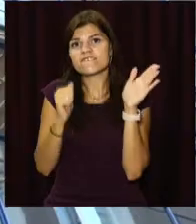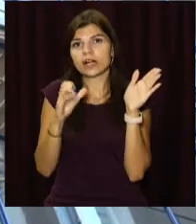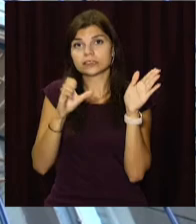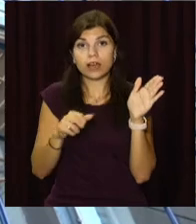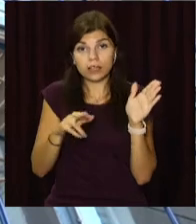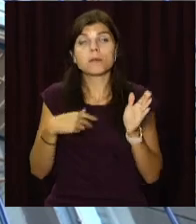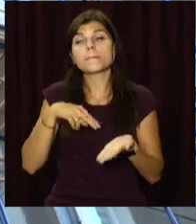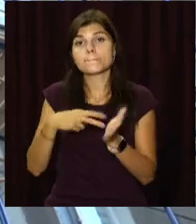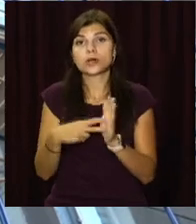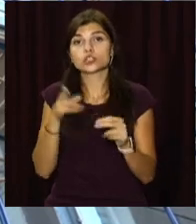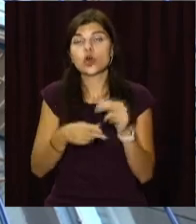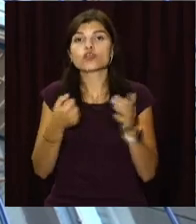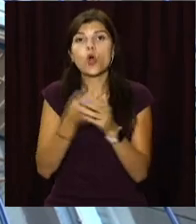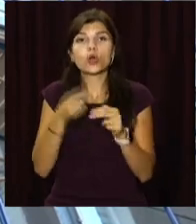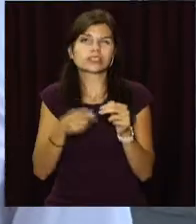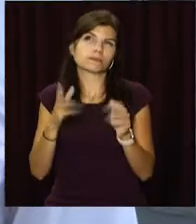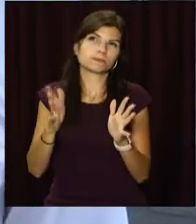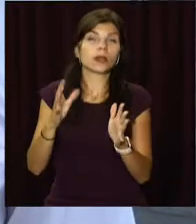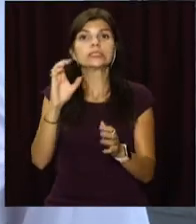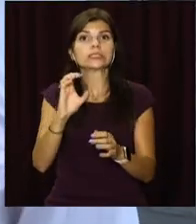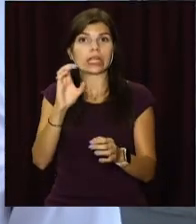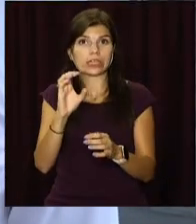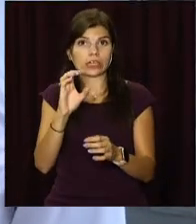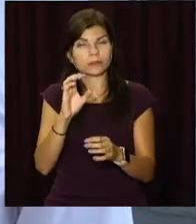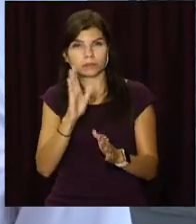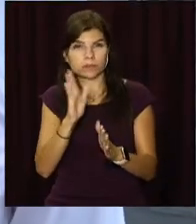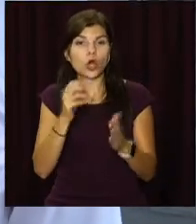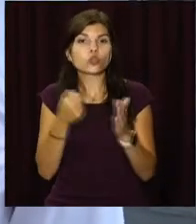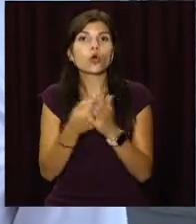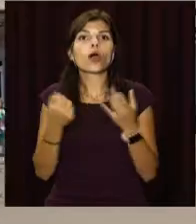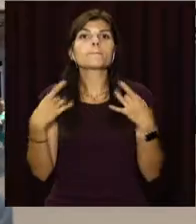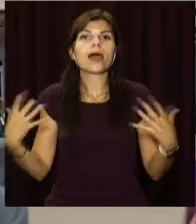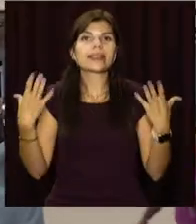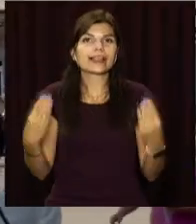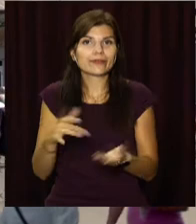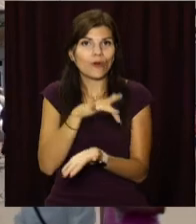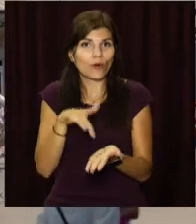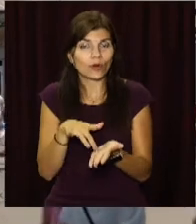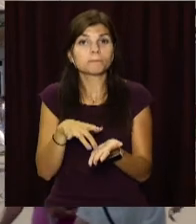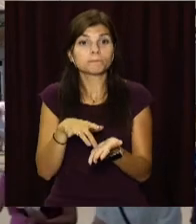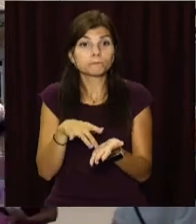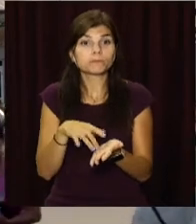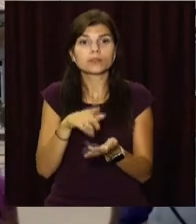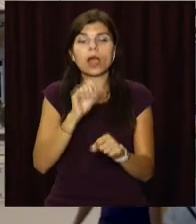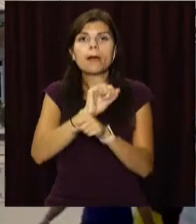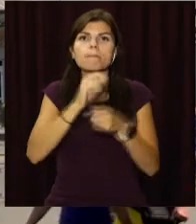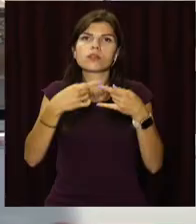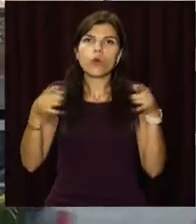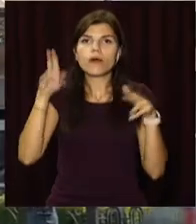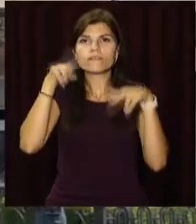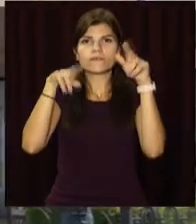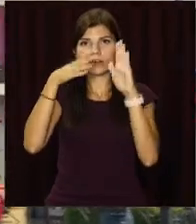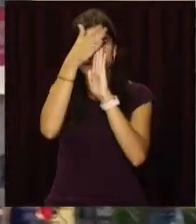всі роботи до середини сентября, щоб успіти їх відремонтувати дню нашого. Проєкт передбачає реконструкцію балконів,